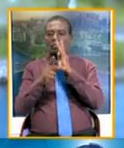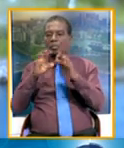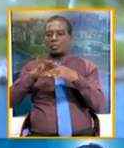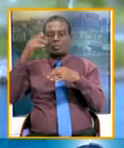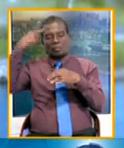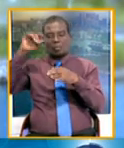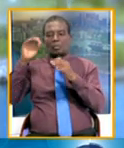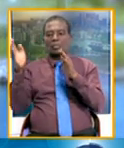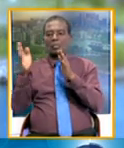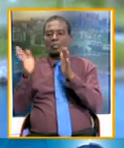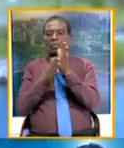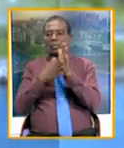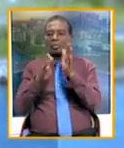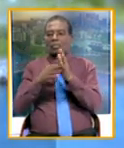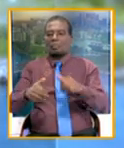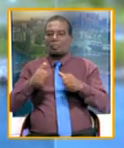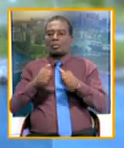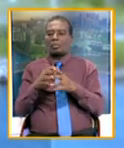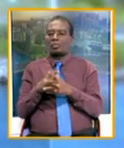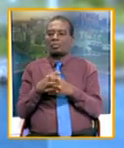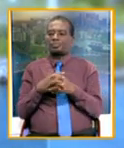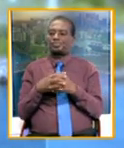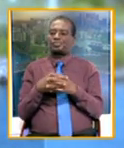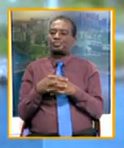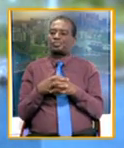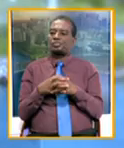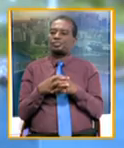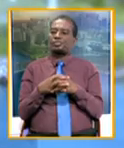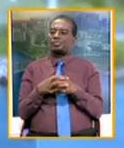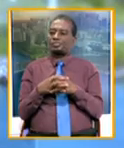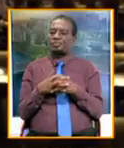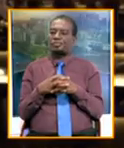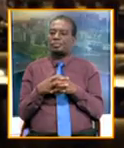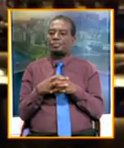performante. Le compte-rendu de Walter Amadou Ouattara, notre envoyé spécial à Paris.